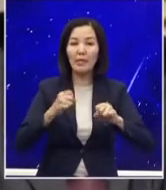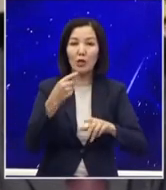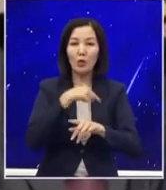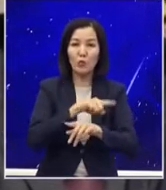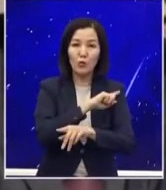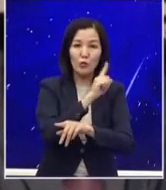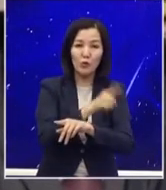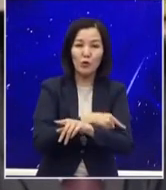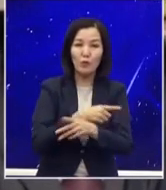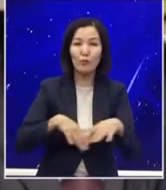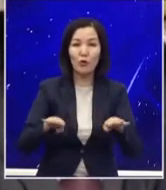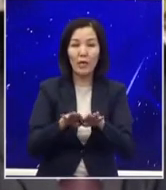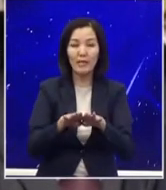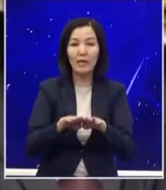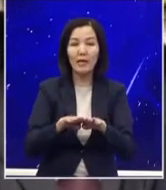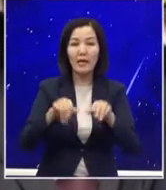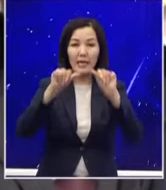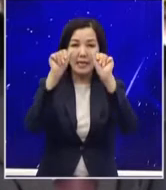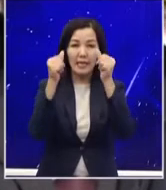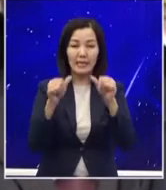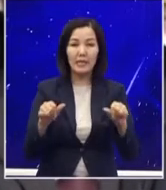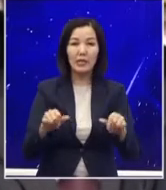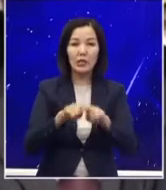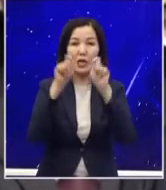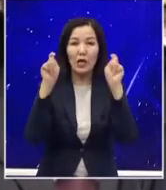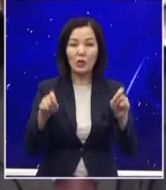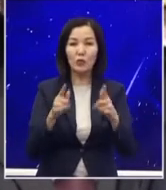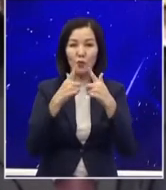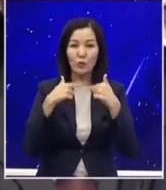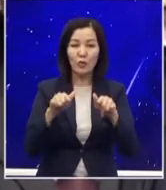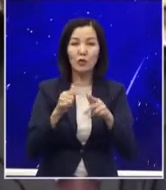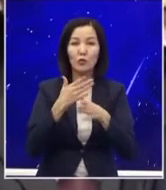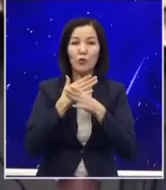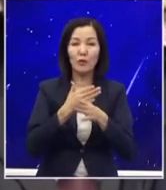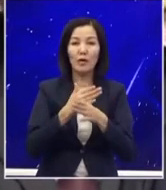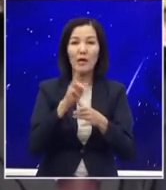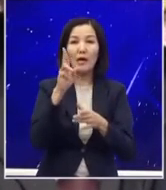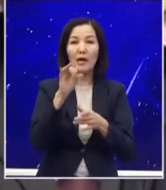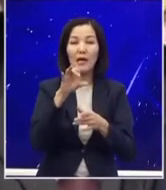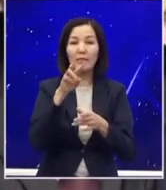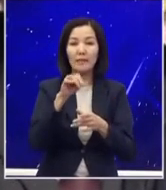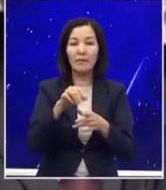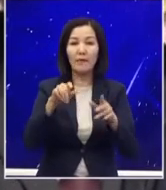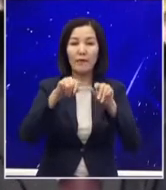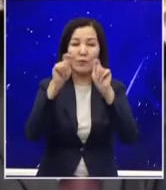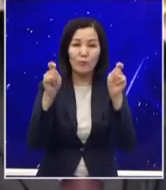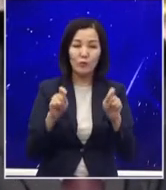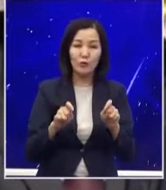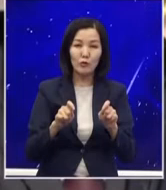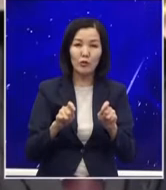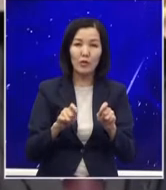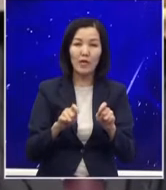тұрғандай. Батыр ескерткіштің ашылуына атсалысқан ұйымдастырушы Берікбол Қасымовқа, мүсінші Қазбек